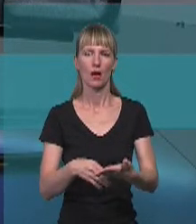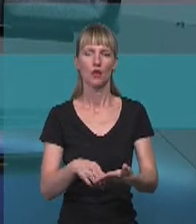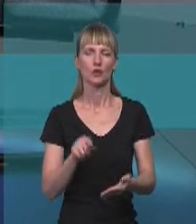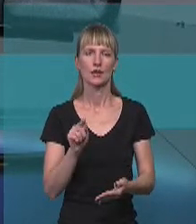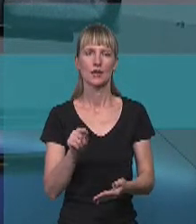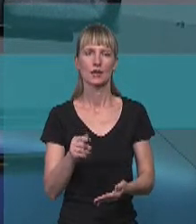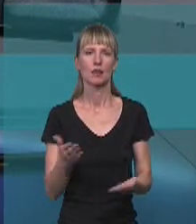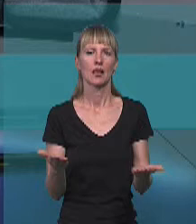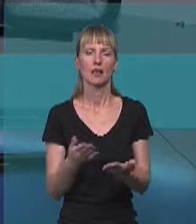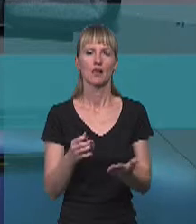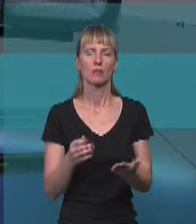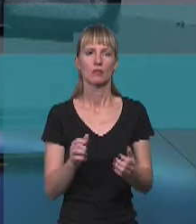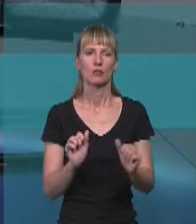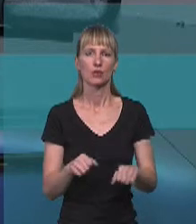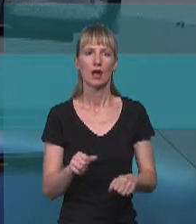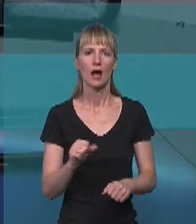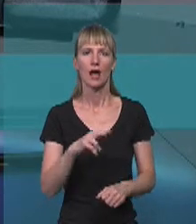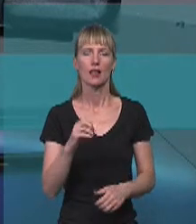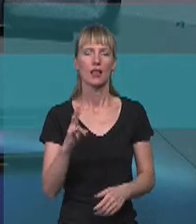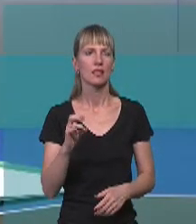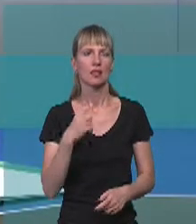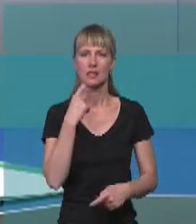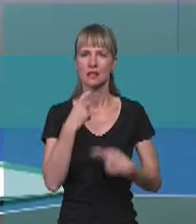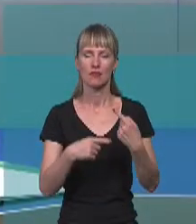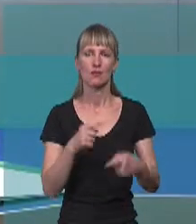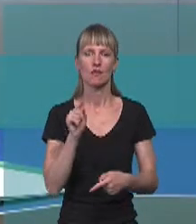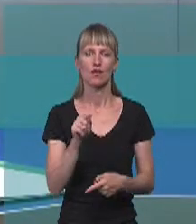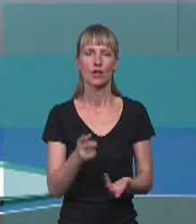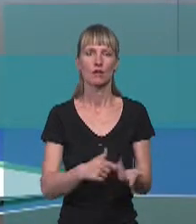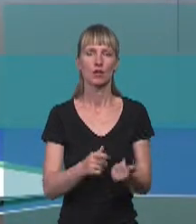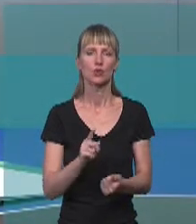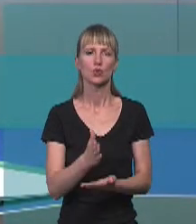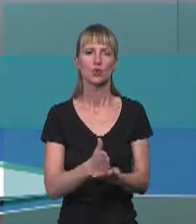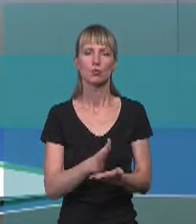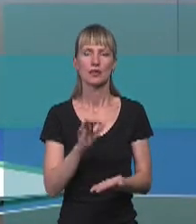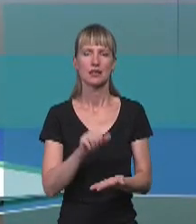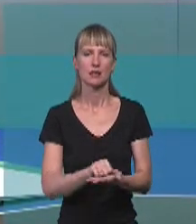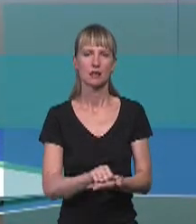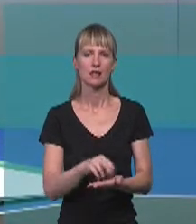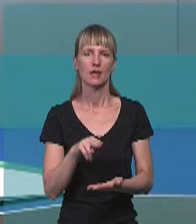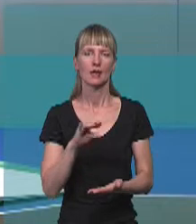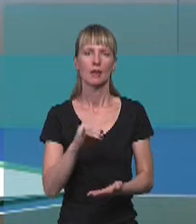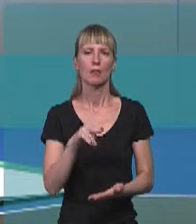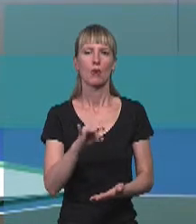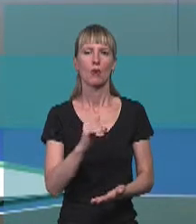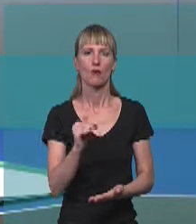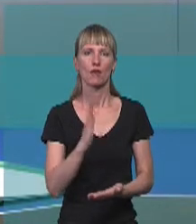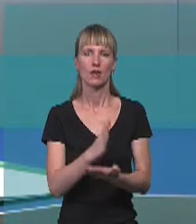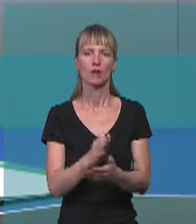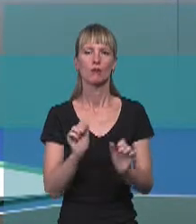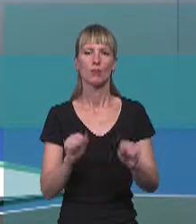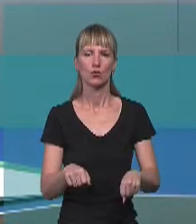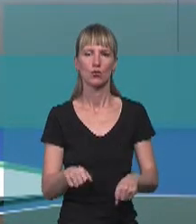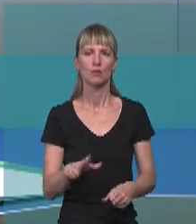їм якимось чином, але не завжди вони враховують те, що служба зайнятості і профорієнтація служби зайнятості